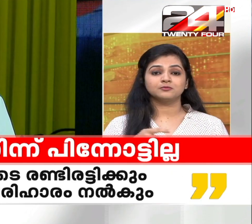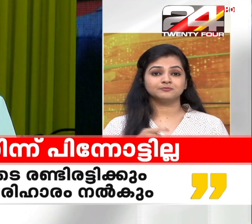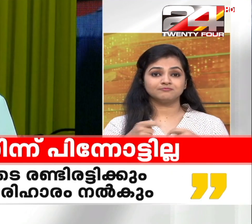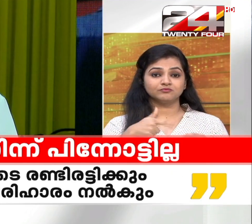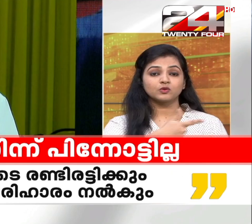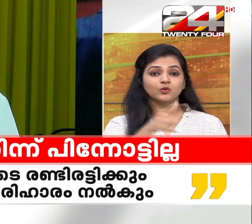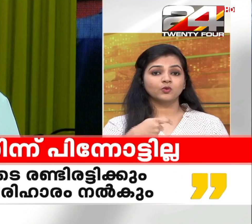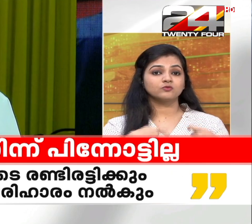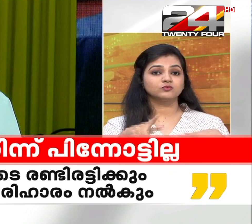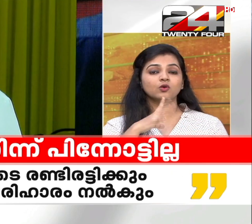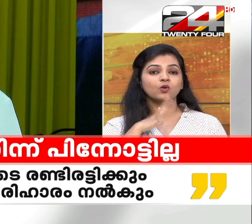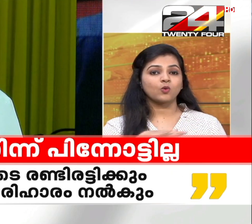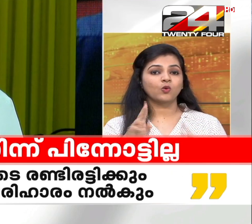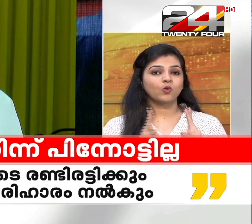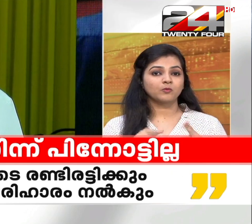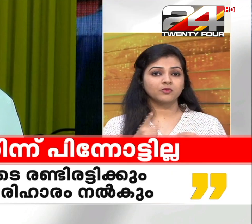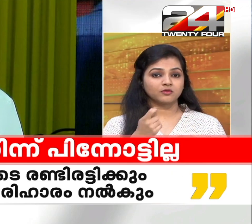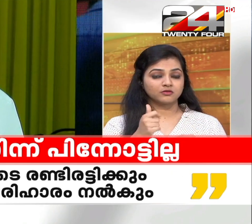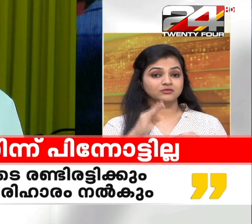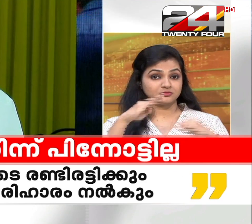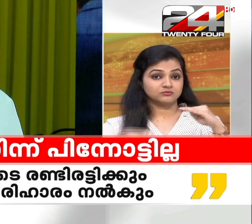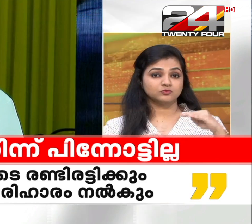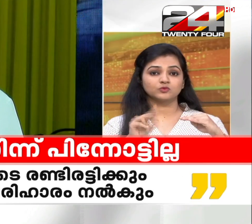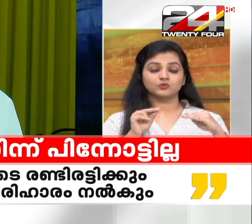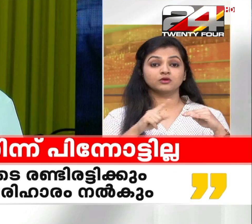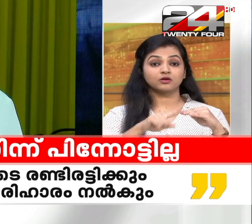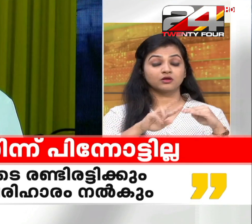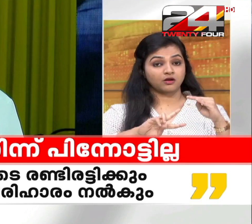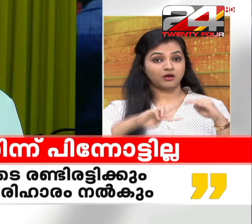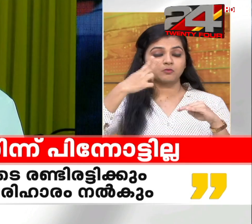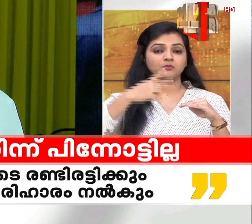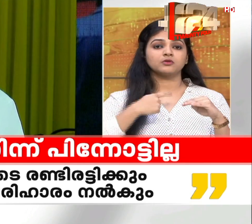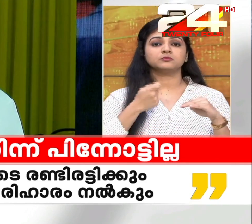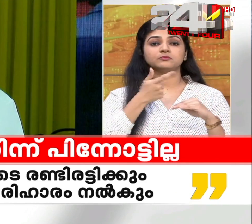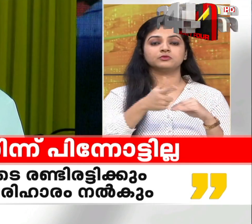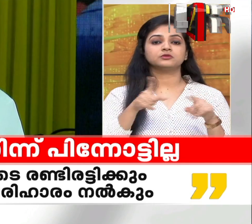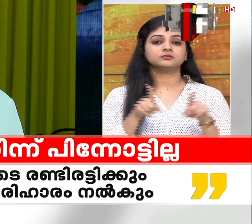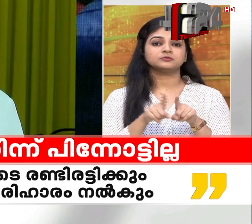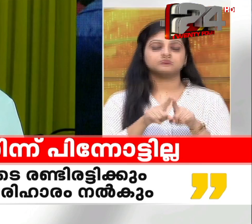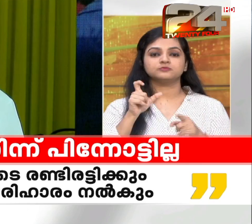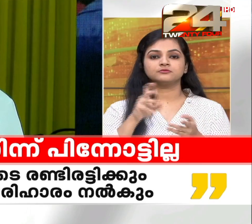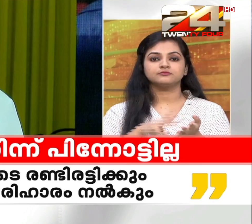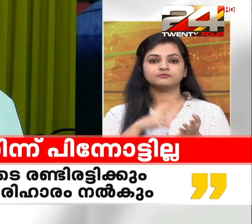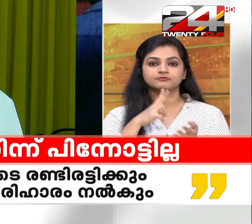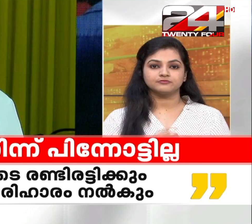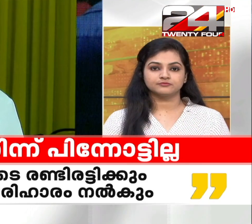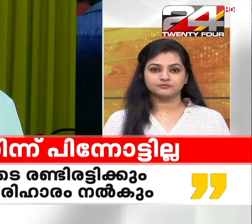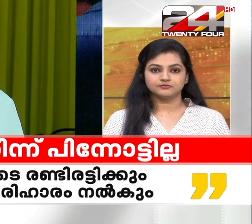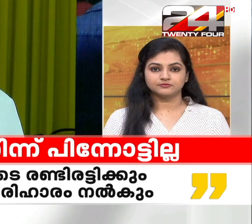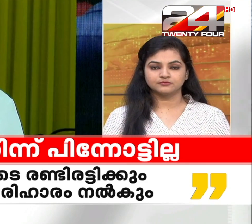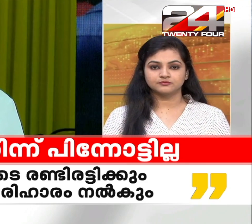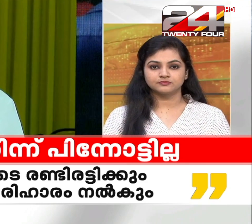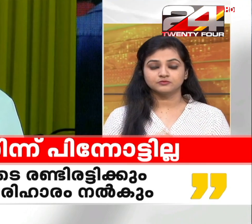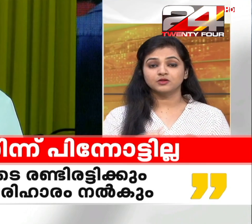താഴെയുള്ള വിലയല്ല, അതിൻ്റെ ഇരട്ടി അതുക്കും മേലെ എന്ന് പറഞ്ഞില്ലേ, ആ മട്ടിലാണ് ഇപ്പോ